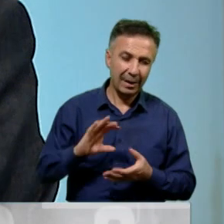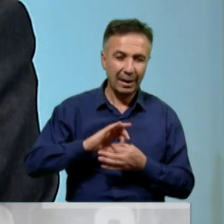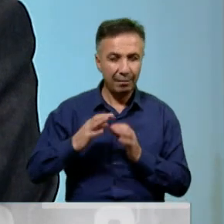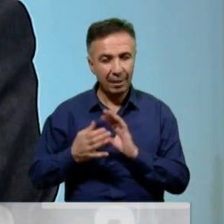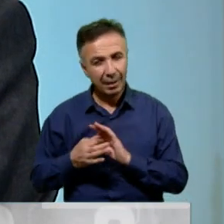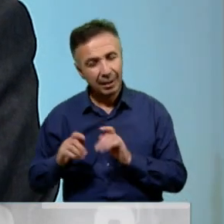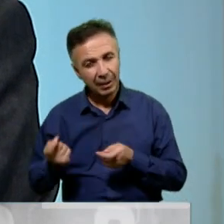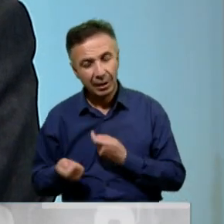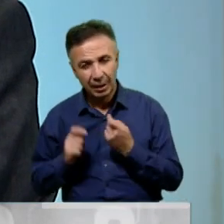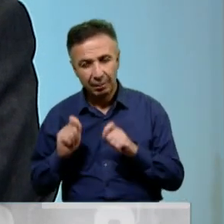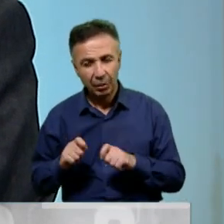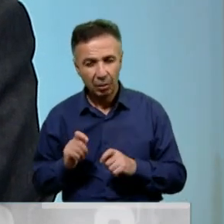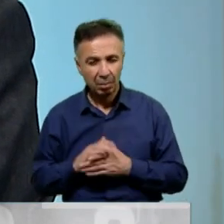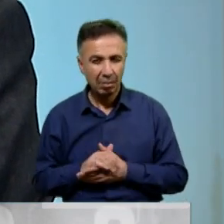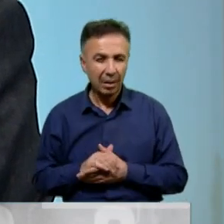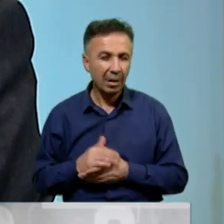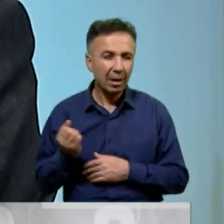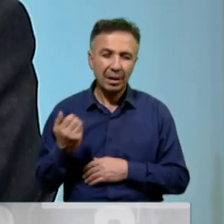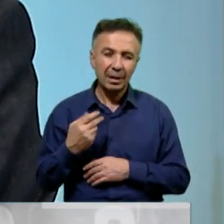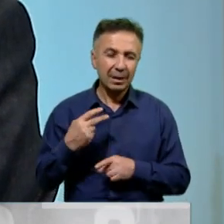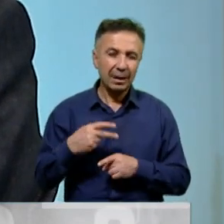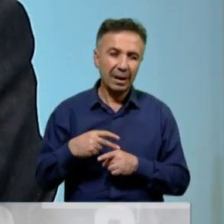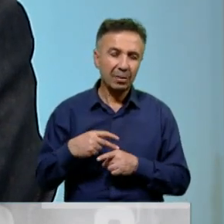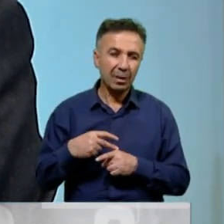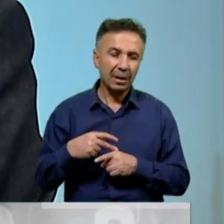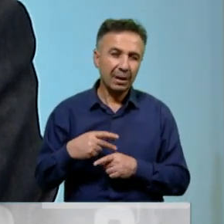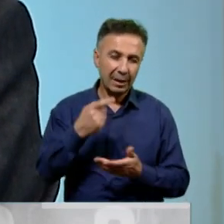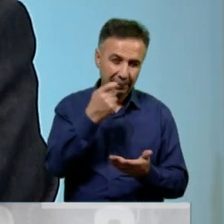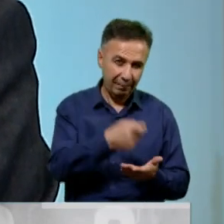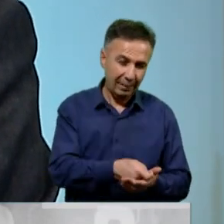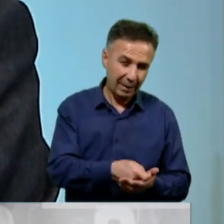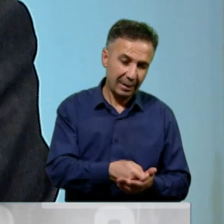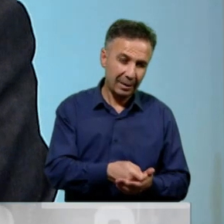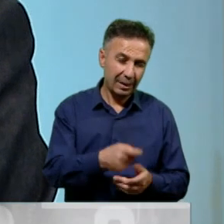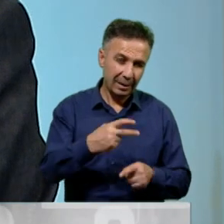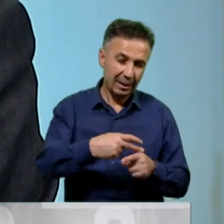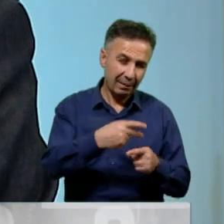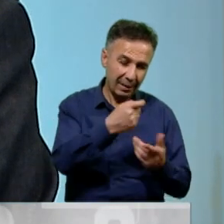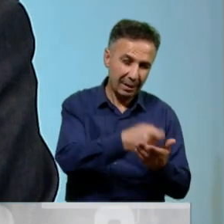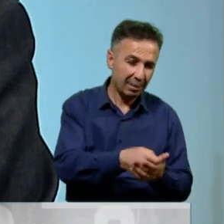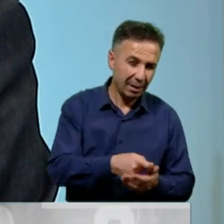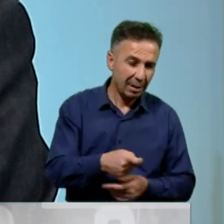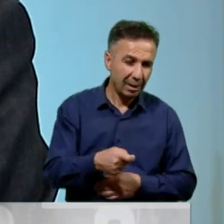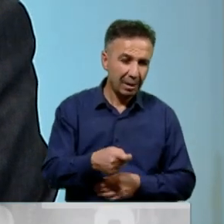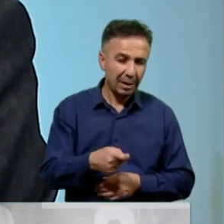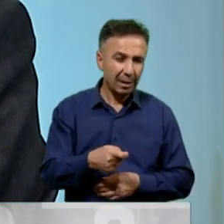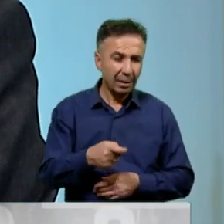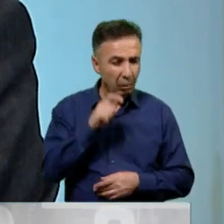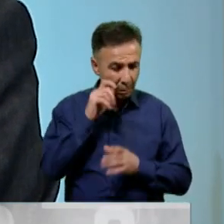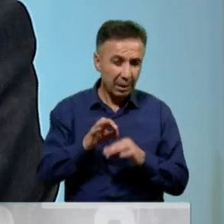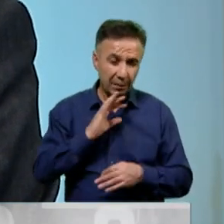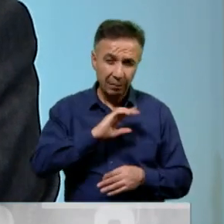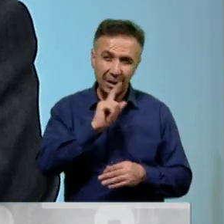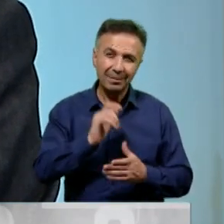yapıyorum. Kaç tanesini zekat olarak vereceğim diyen kaç Müslüman duydunuz? O